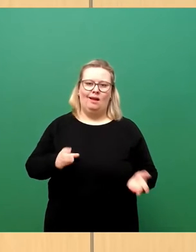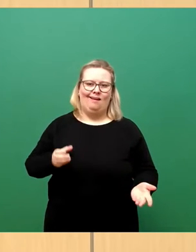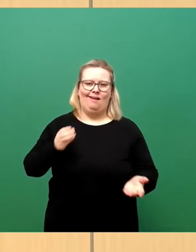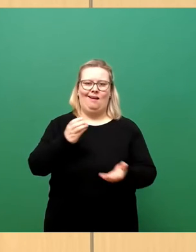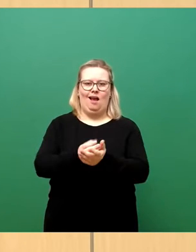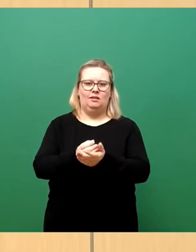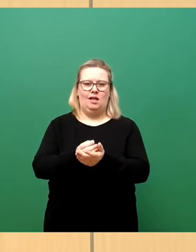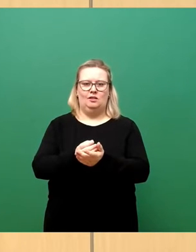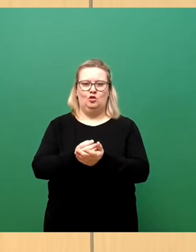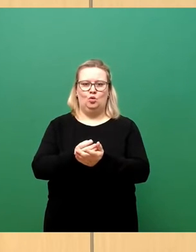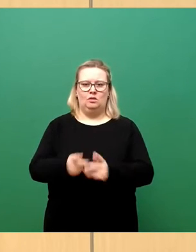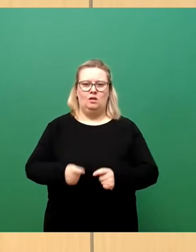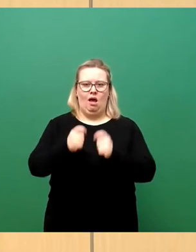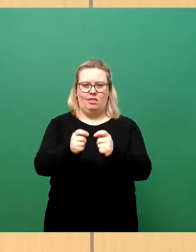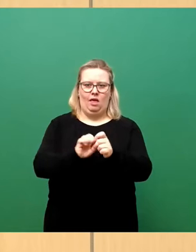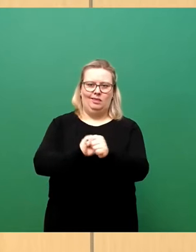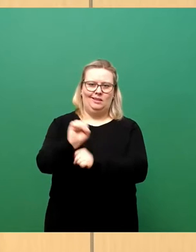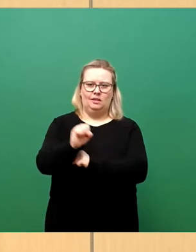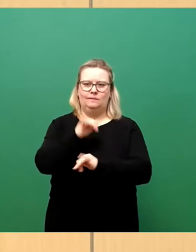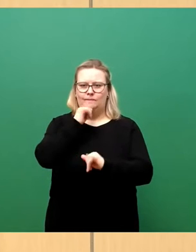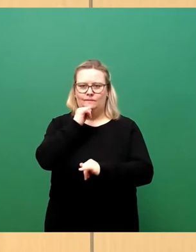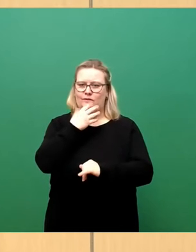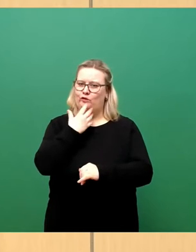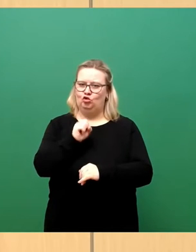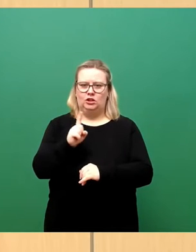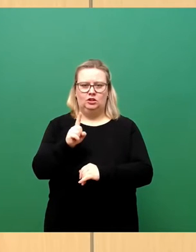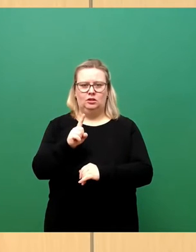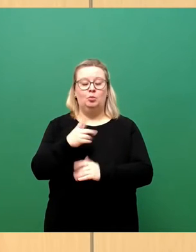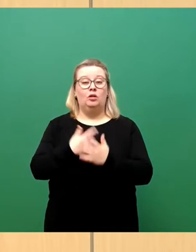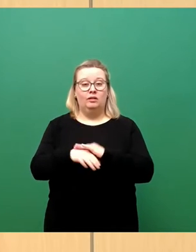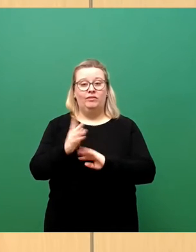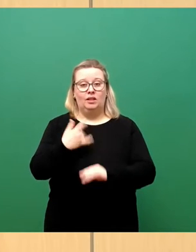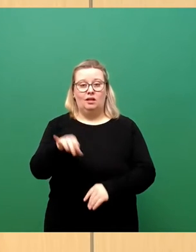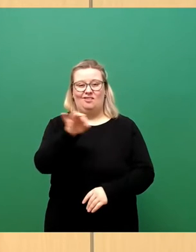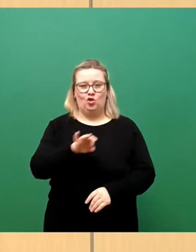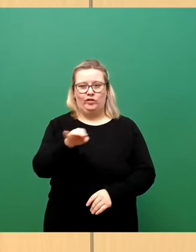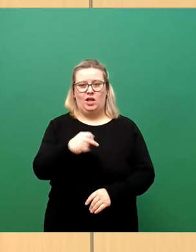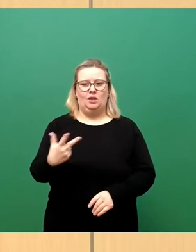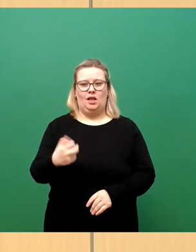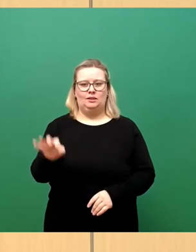nicht zuzustimmen, weil die Quote wiederum bei 30% festzuschreiben, wäre wieder eine